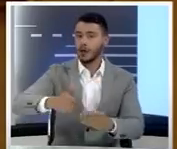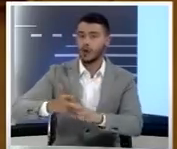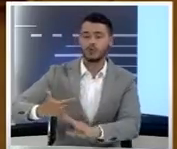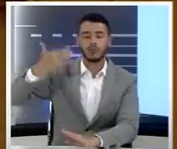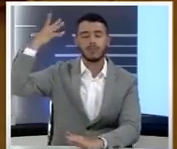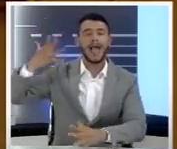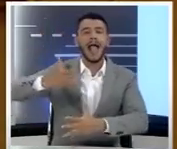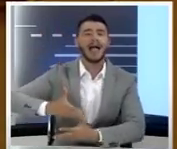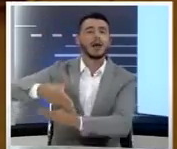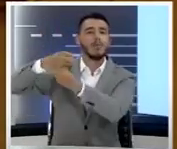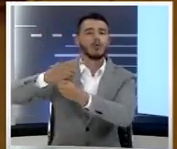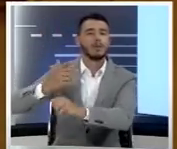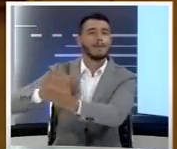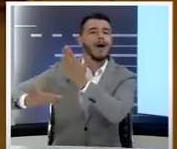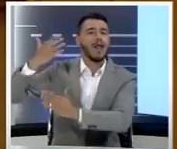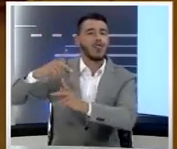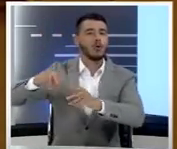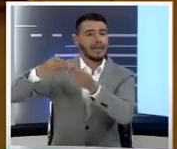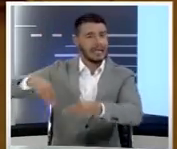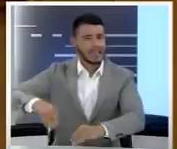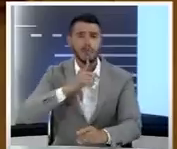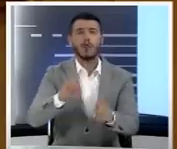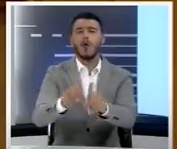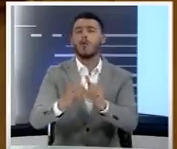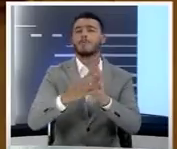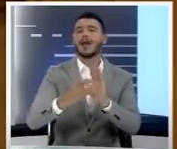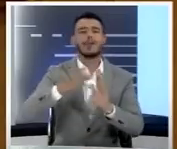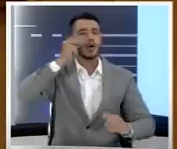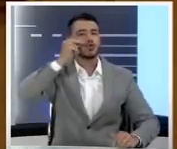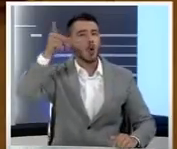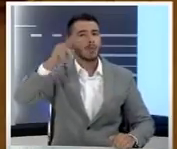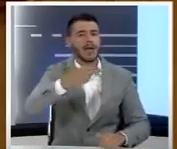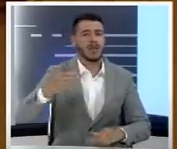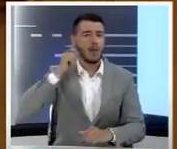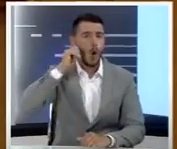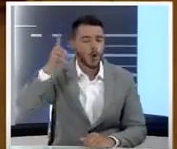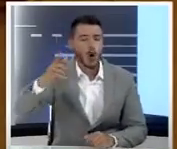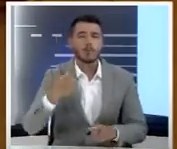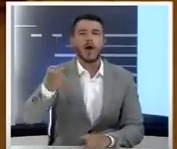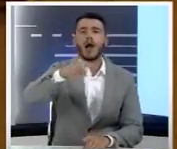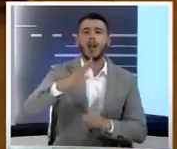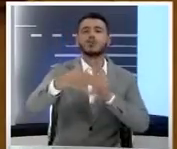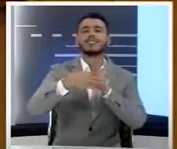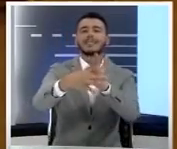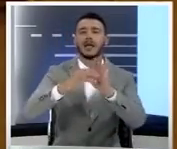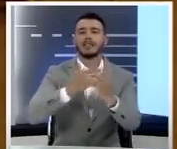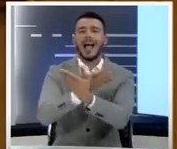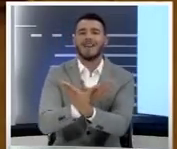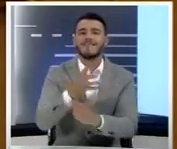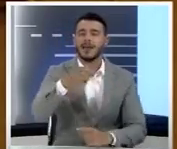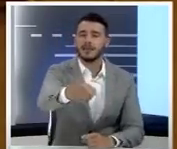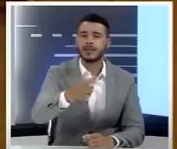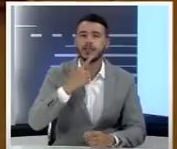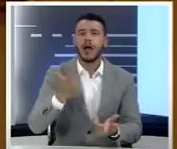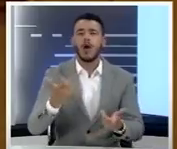παρελθόντος, όπως είναι το Μακεδονικό, όπως είναι οι σχέσεις μας με την Αλβανία. Θα προσπαθήσουμε να λύσουμε